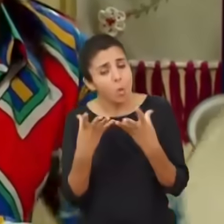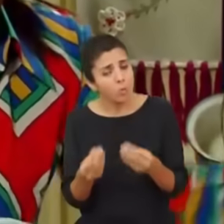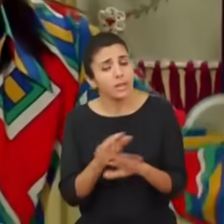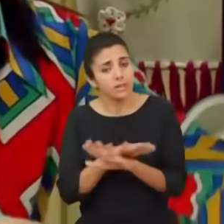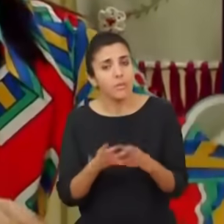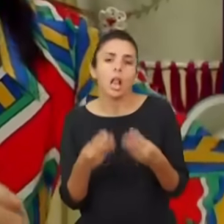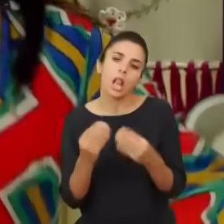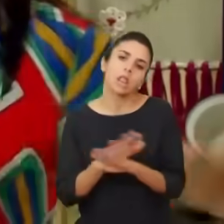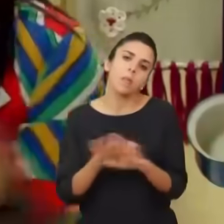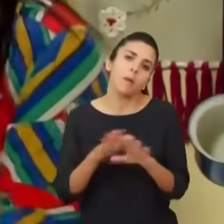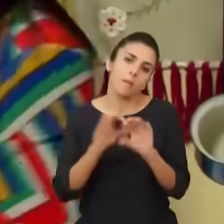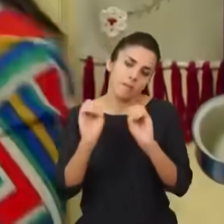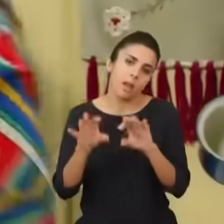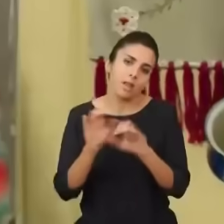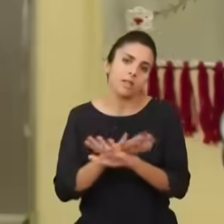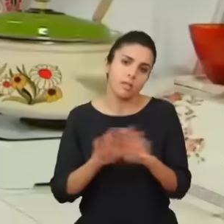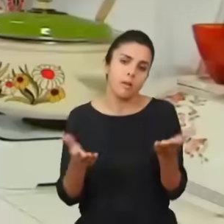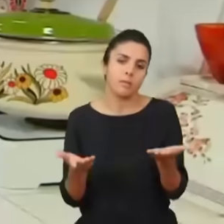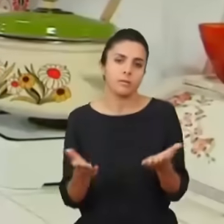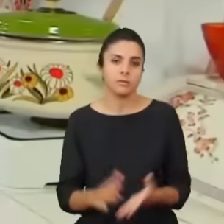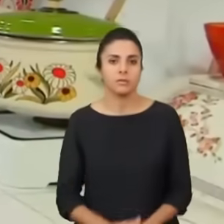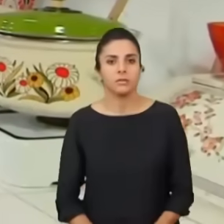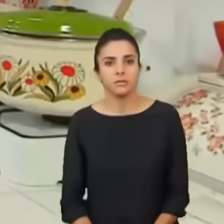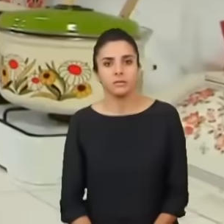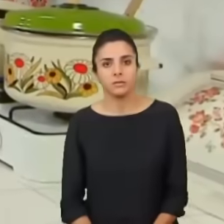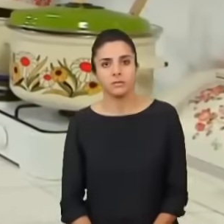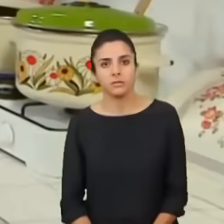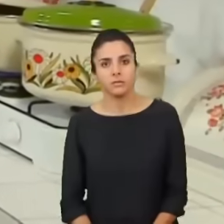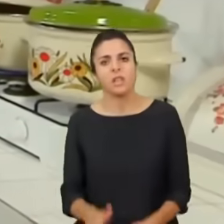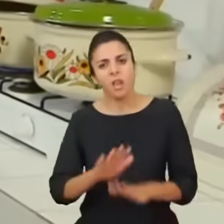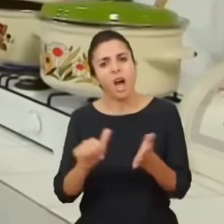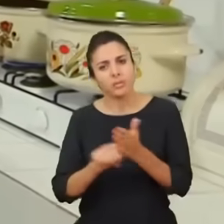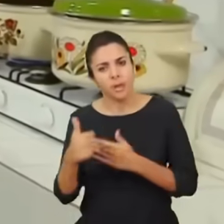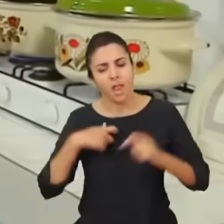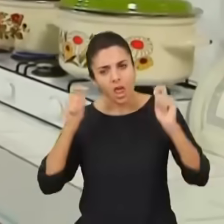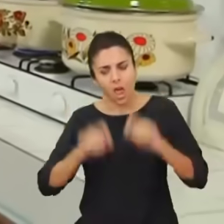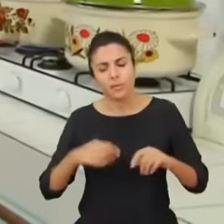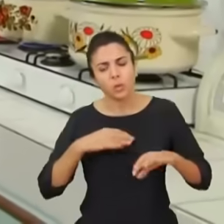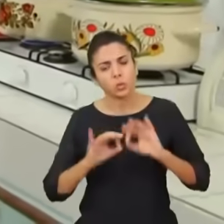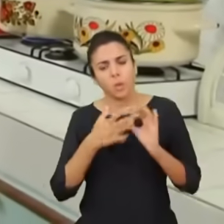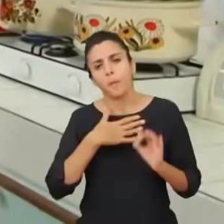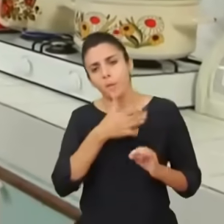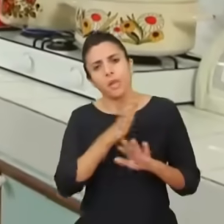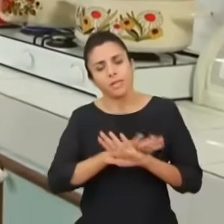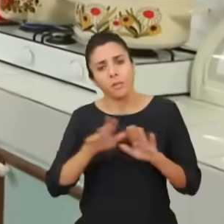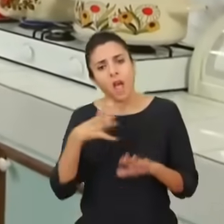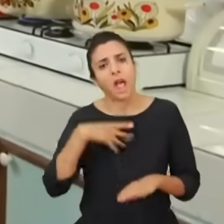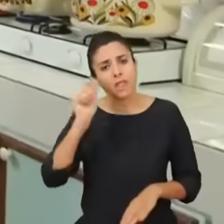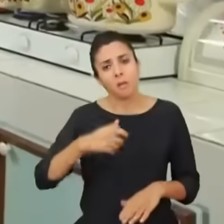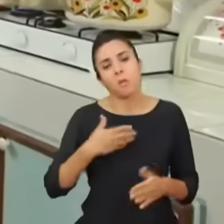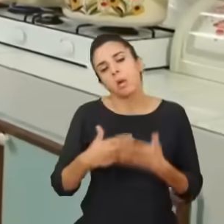ben. İyi tamam. Aa tamam artık. Tamam. Ben hallederim artık gerisini. Tamam hallet sen gelsin. Ben